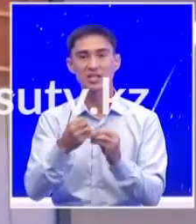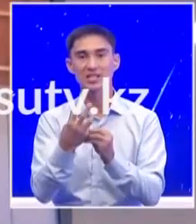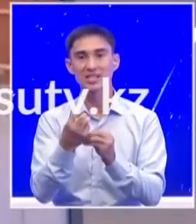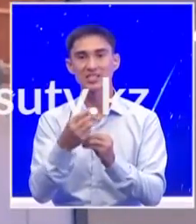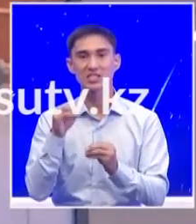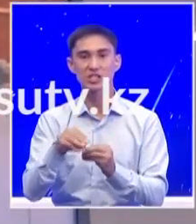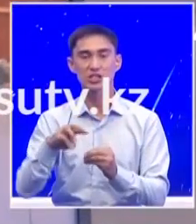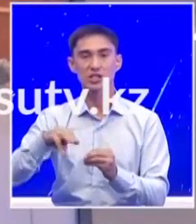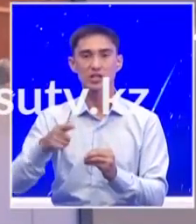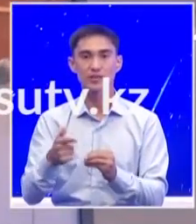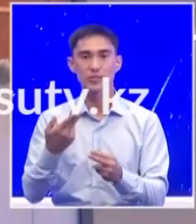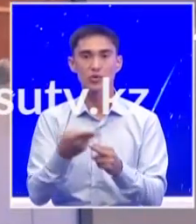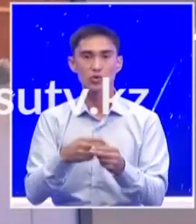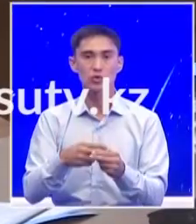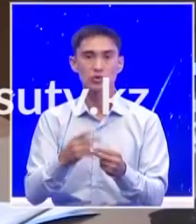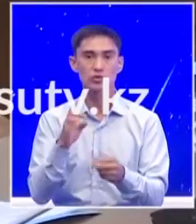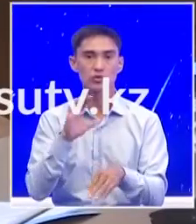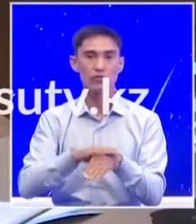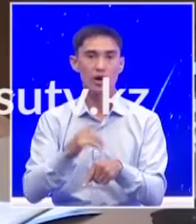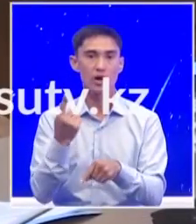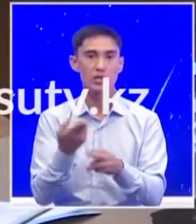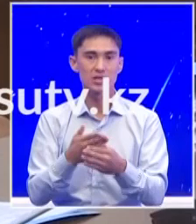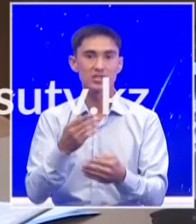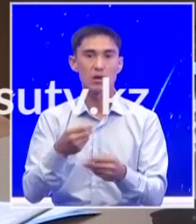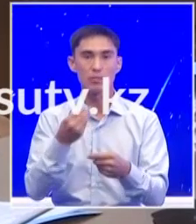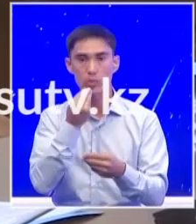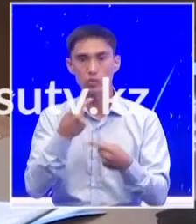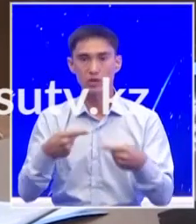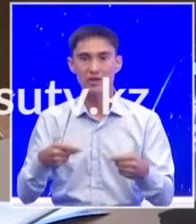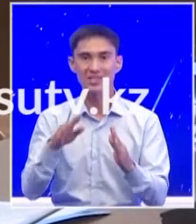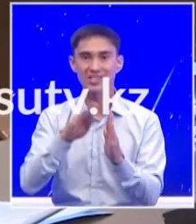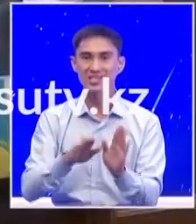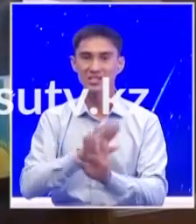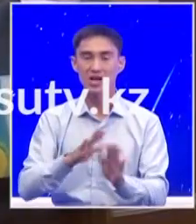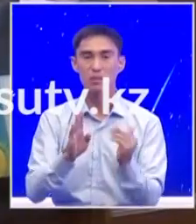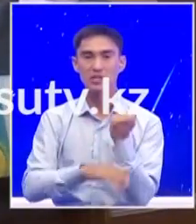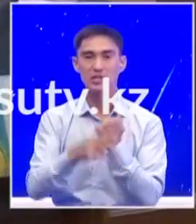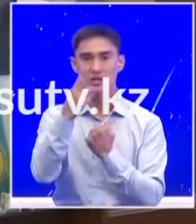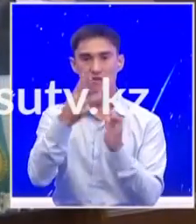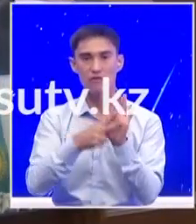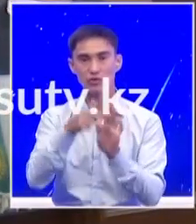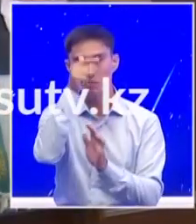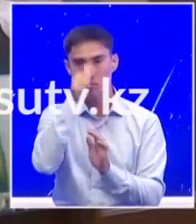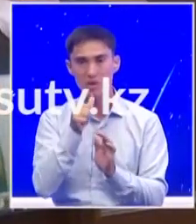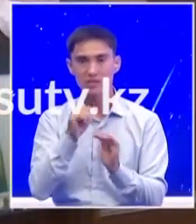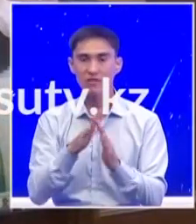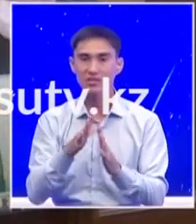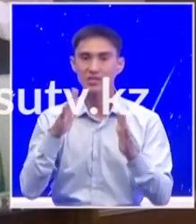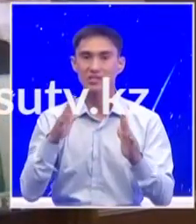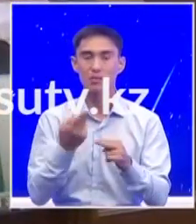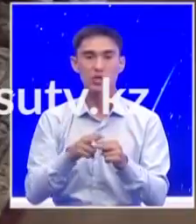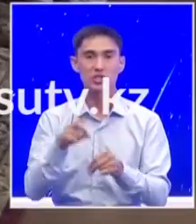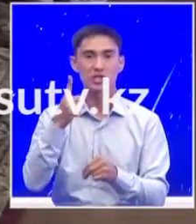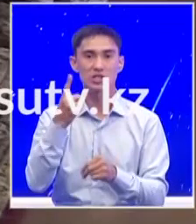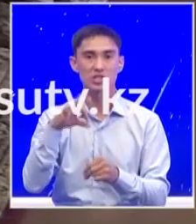тенге. Стоит учитывать и тот факт, что цены на продтовары не снижались последние 8 месяцев, а наоборот, только возрастали, почти